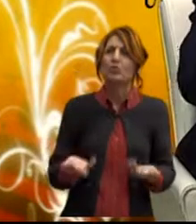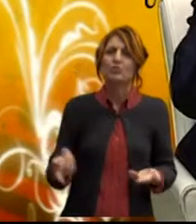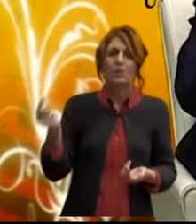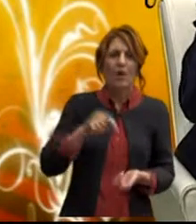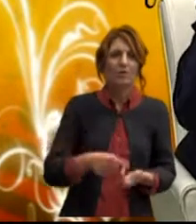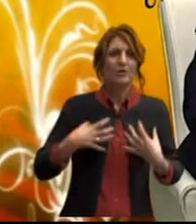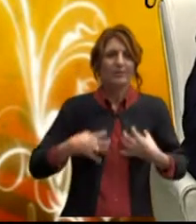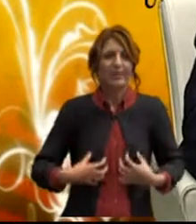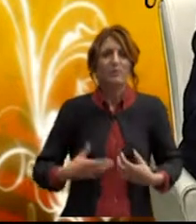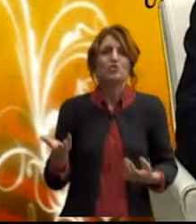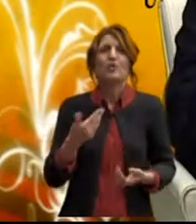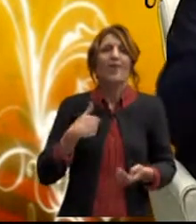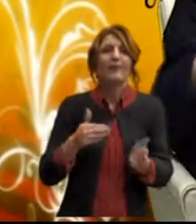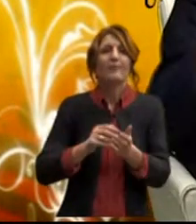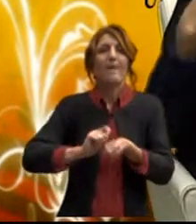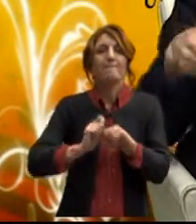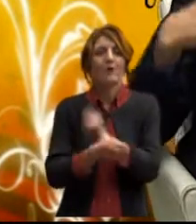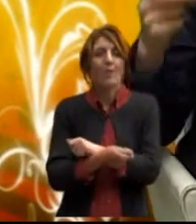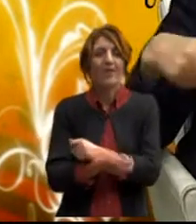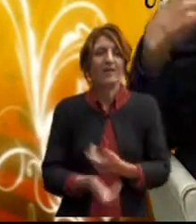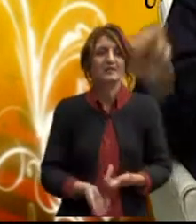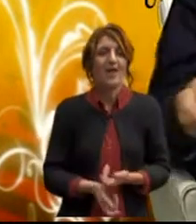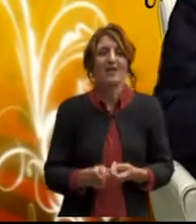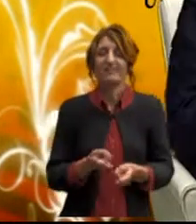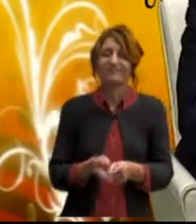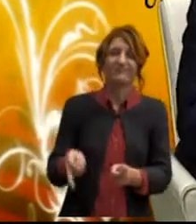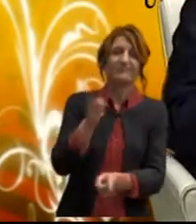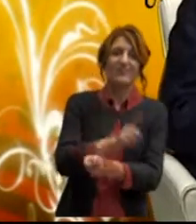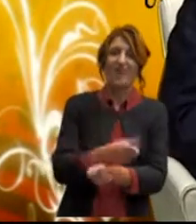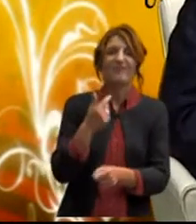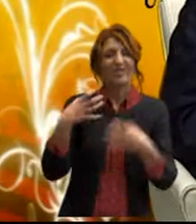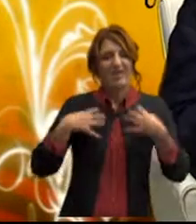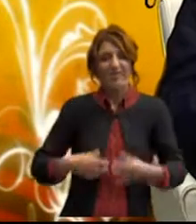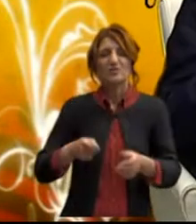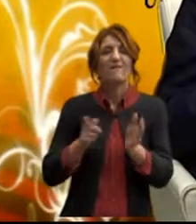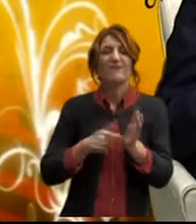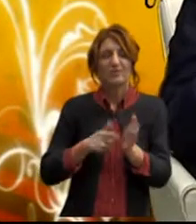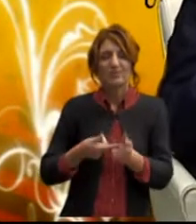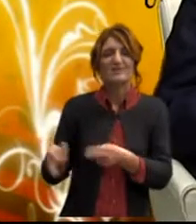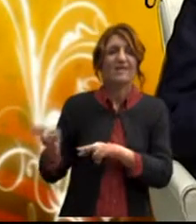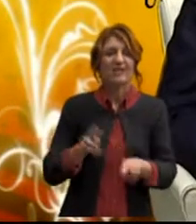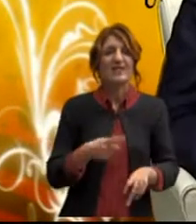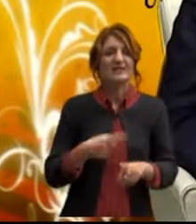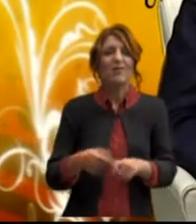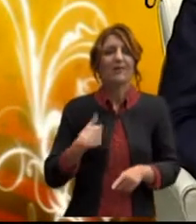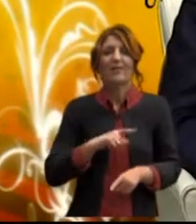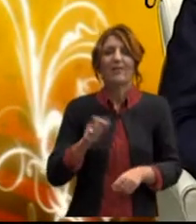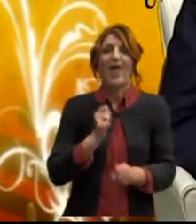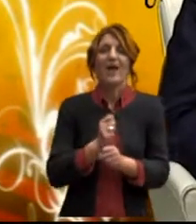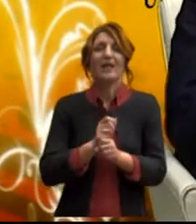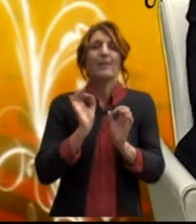životu, onda se depresija neće vraćati. A nažalost, nama se depresija često vraća upravo zbog toga što ljudi dovoljno ne porade na